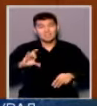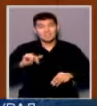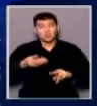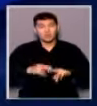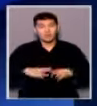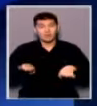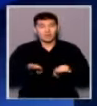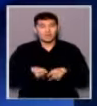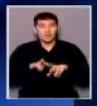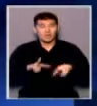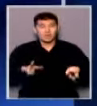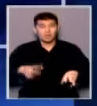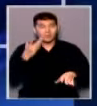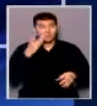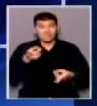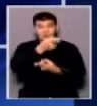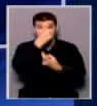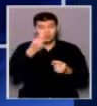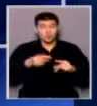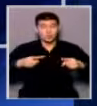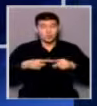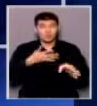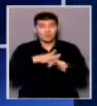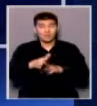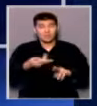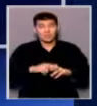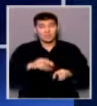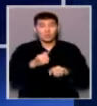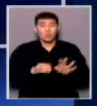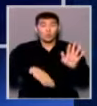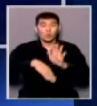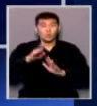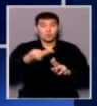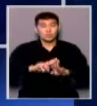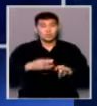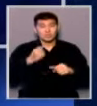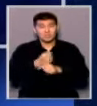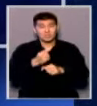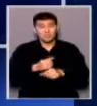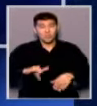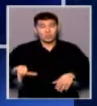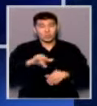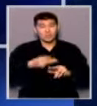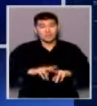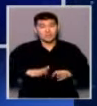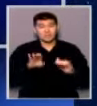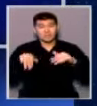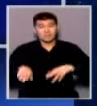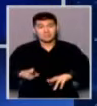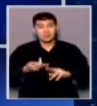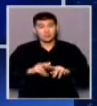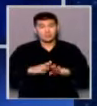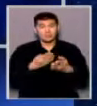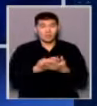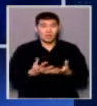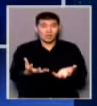Ерубаев. Предоставить полную информацию о конкретных принимаемых мерах по улучшению водохозяйственной ситуации в Урало-Каспийском бассейне, в том числе